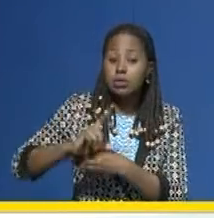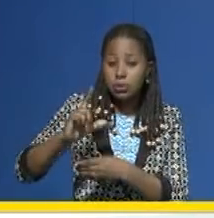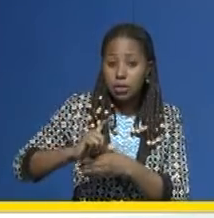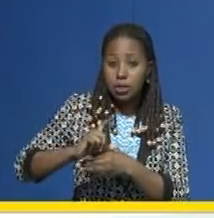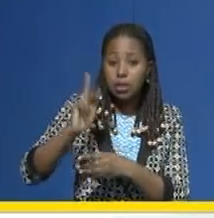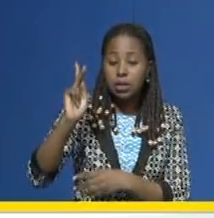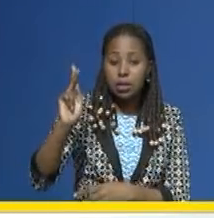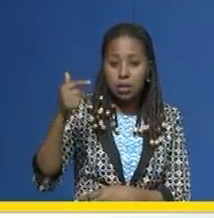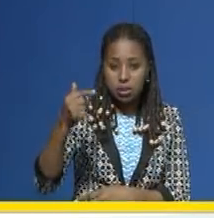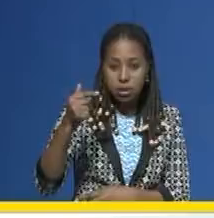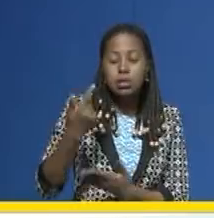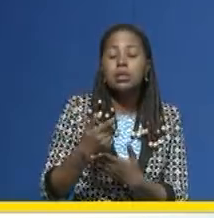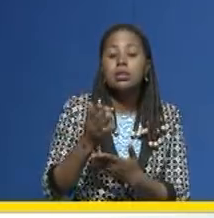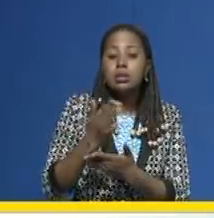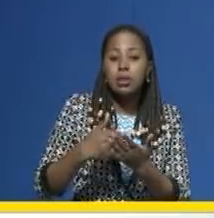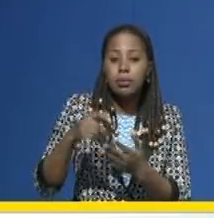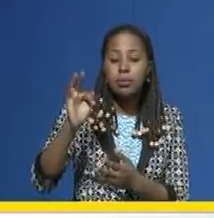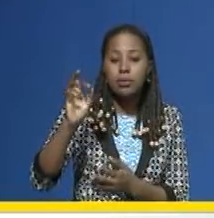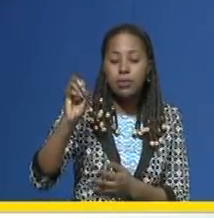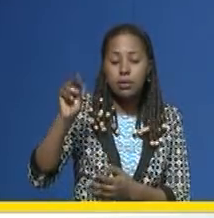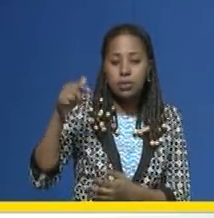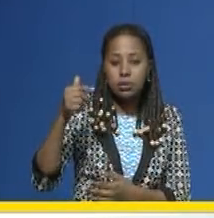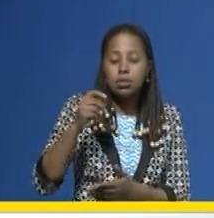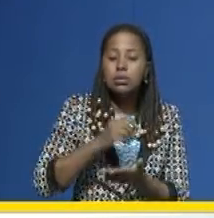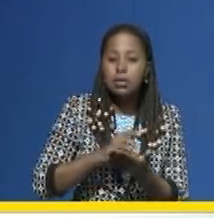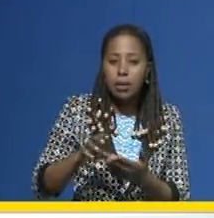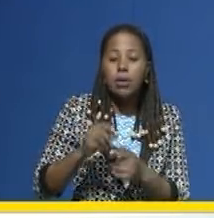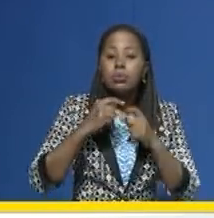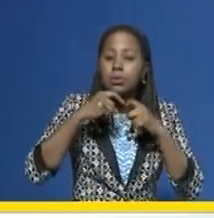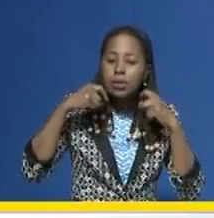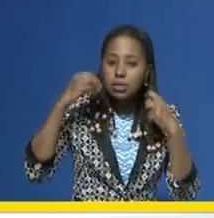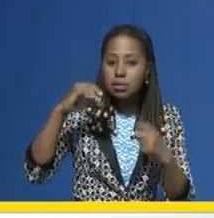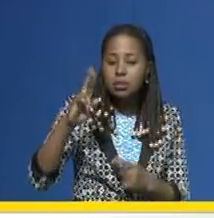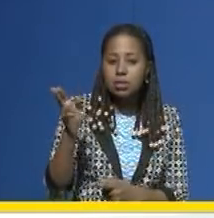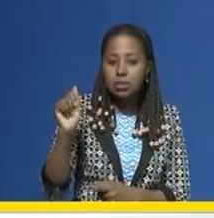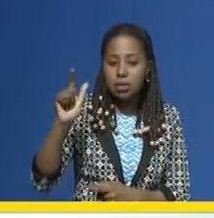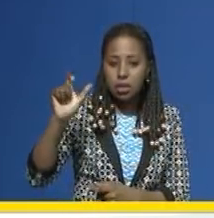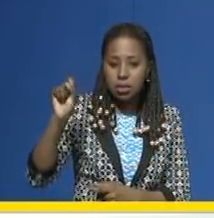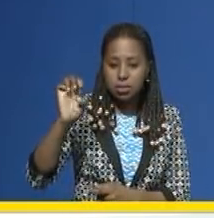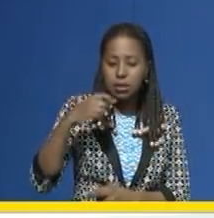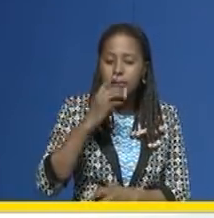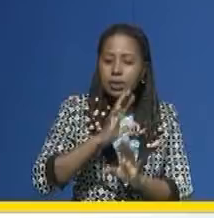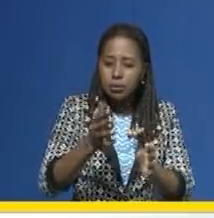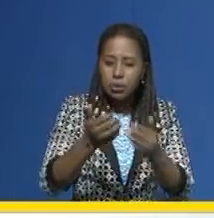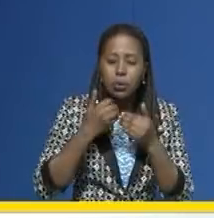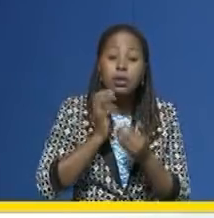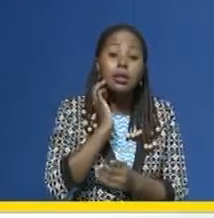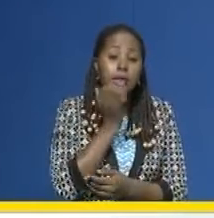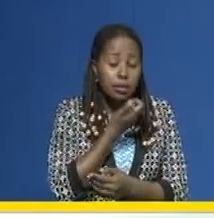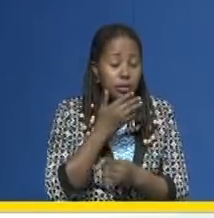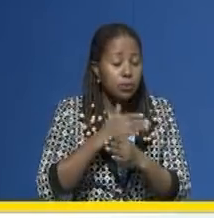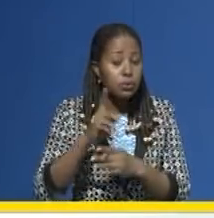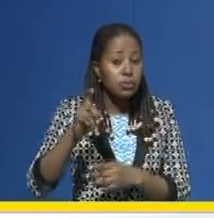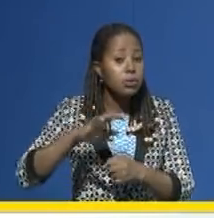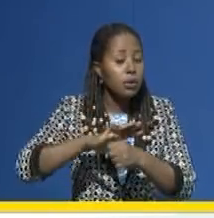nchini KKKT ushirika wa Azania Front jijini Dar es Salaam, mchungaji Charles Mzinga amesema tayari wameshachukua tahadhari mbalimbali dhidi ya